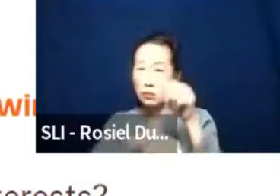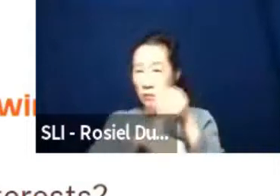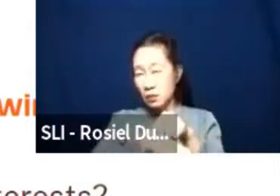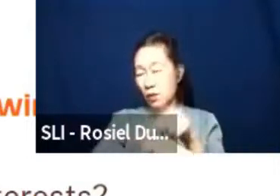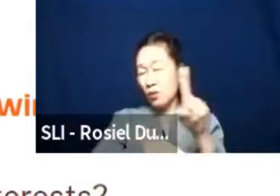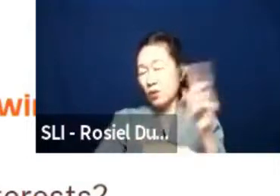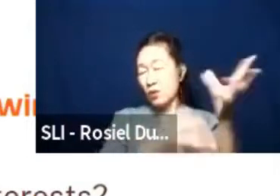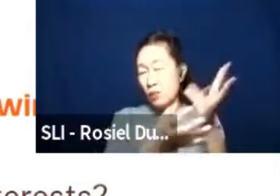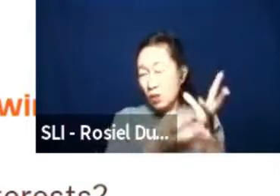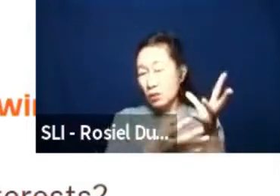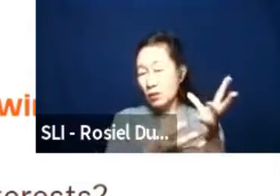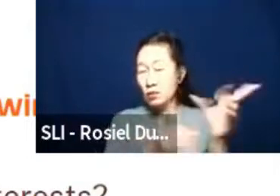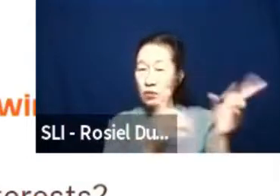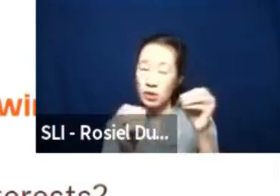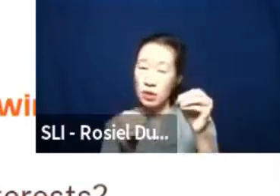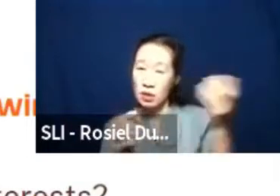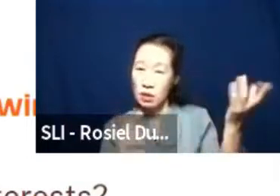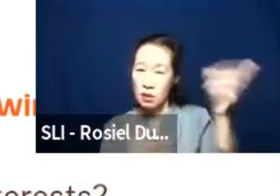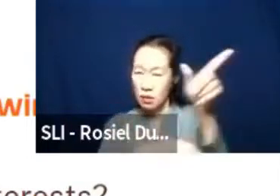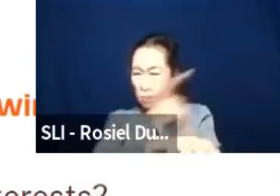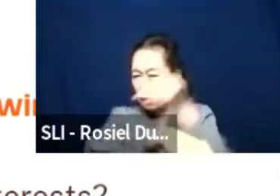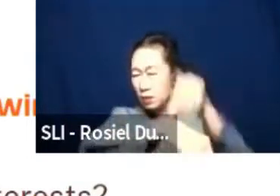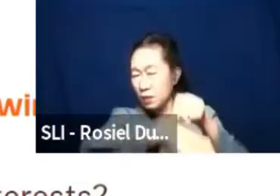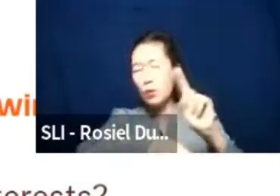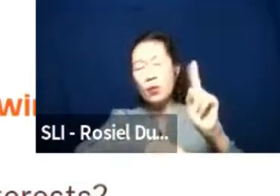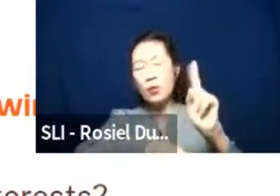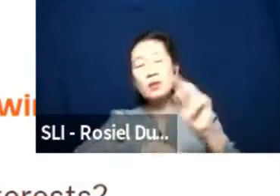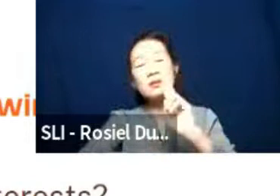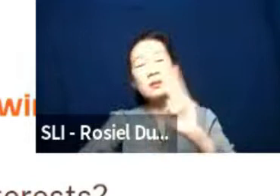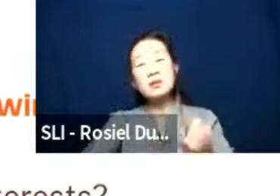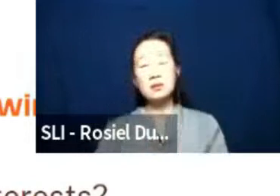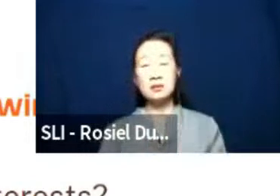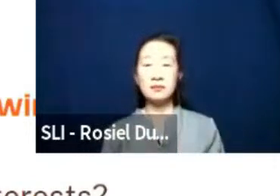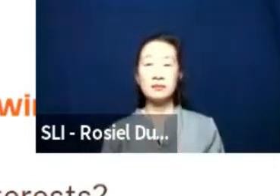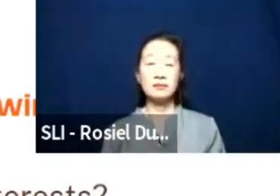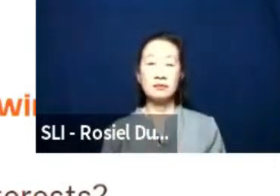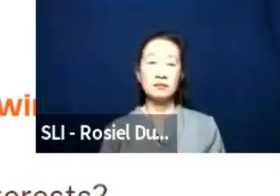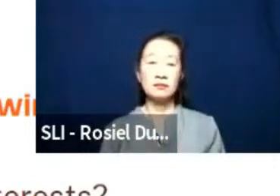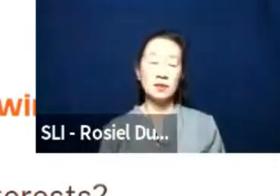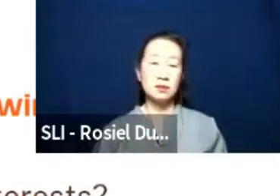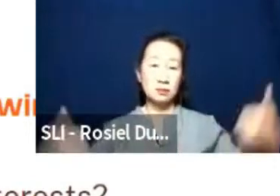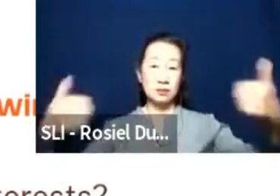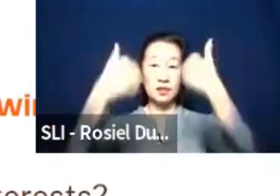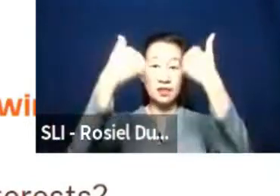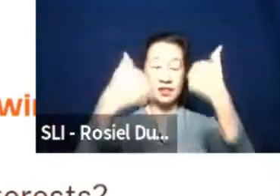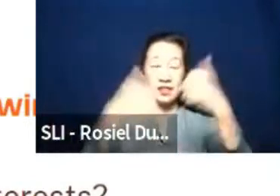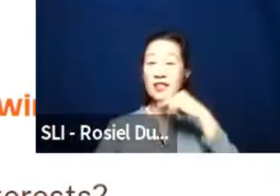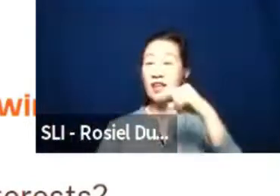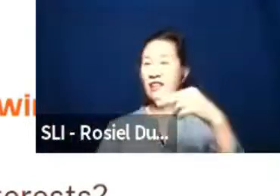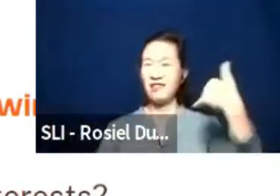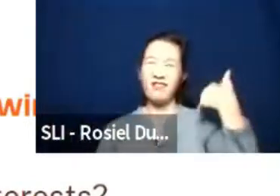gusto niyang ma-achieve in the long term? Ano ba yung mga challenges na hindi niya pa